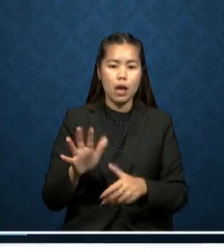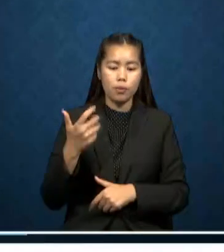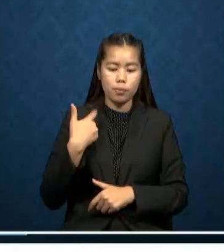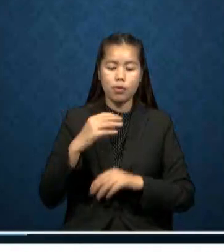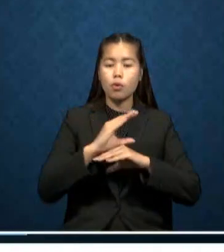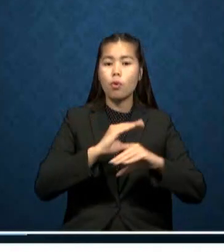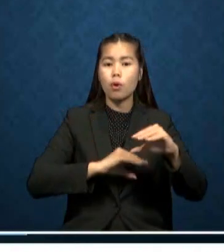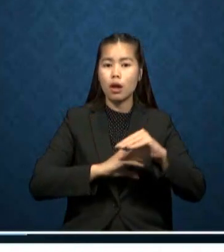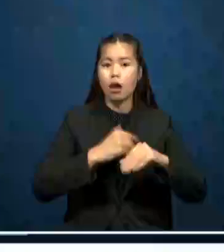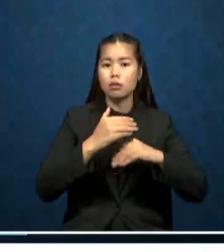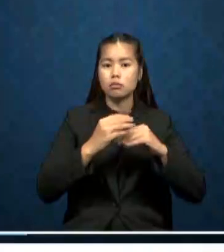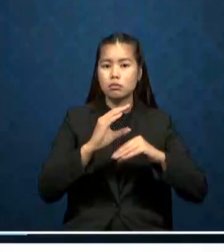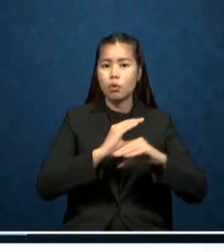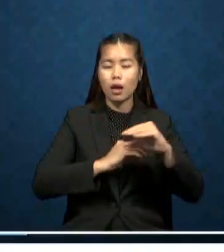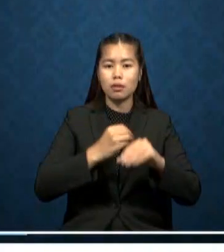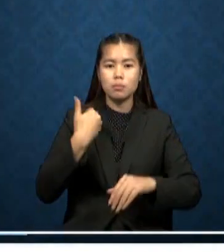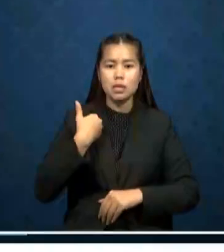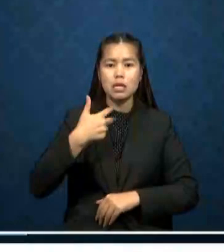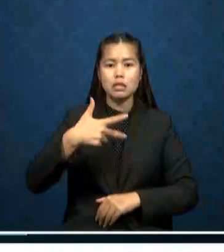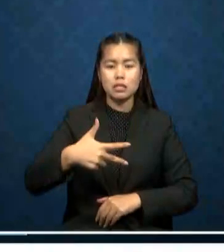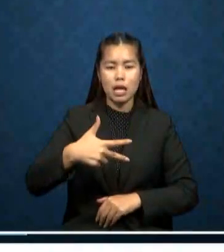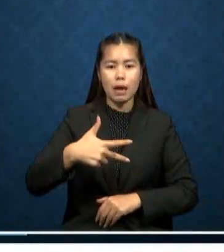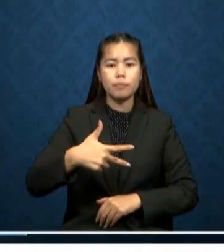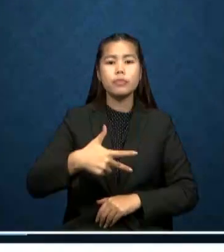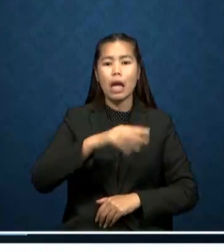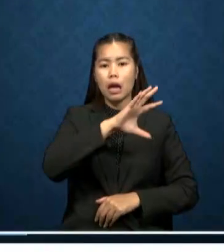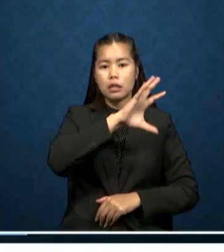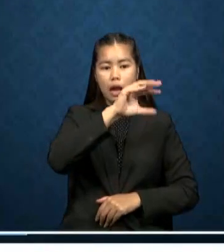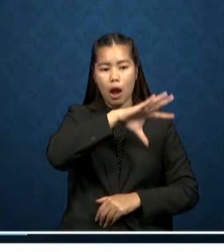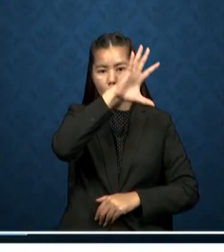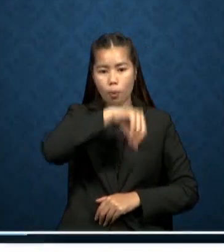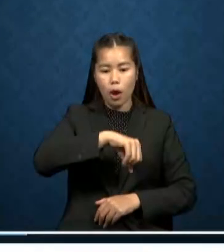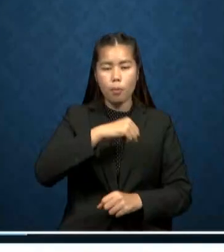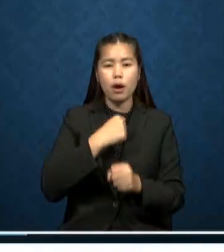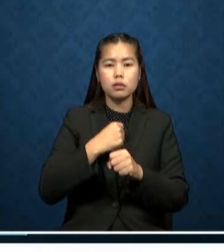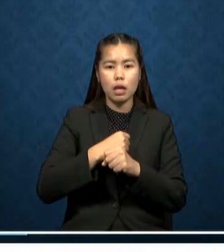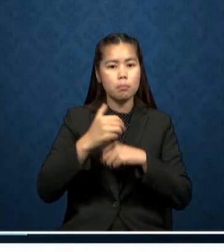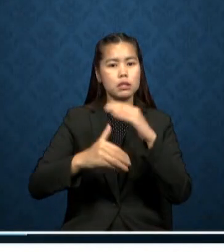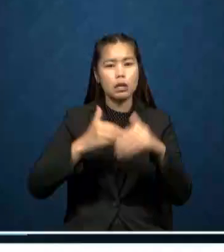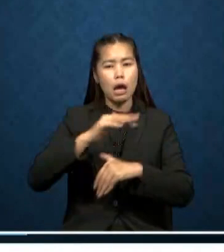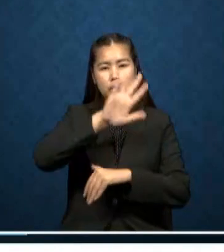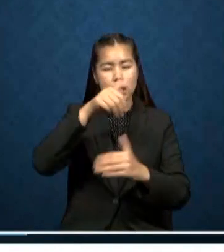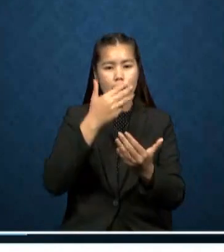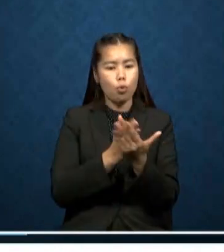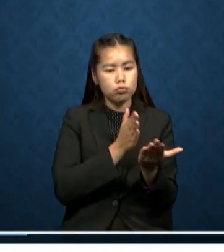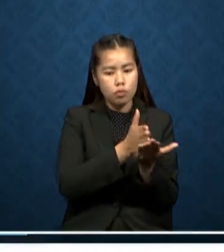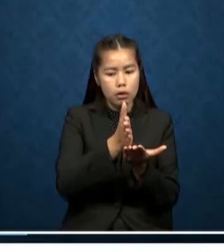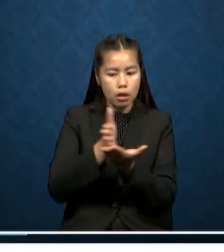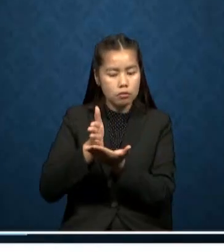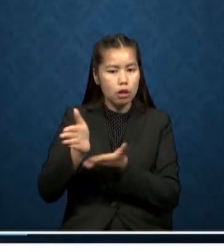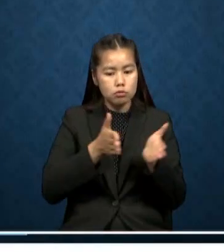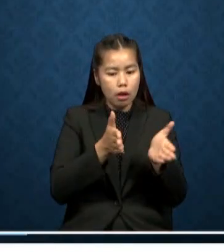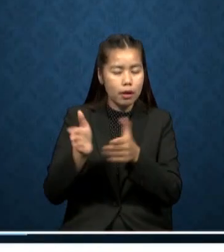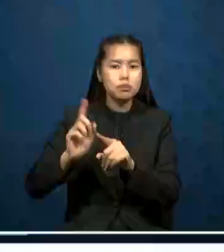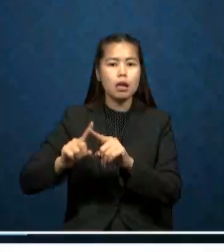ว่า Star STEMเป็นเครื่องมือที่สามารถใช้ในการพัฒนาทุกด้านได้อย่างมีประสิทธิภาพ